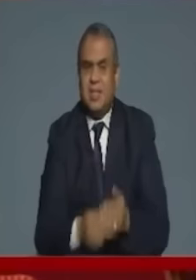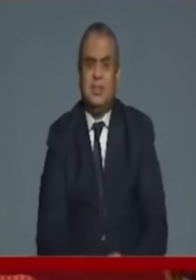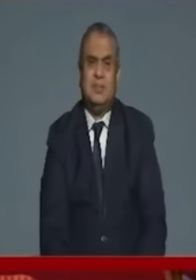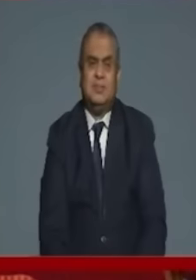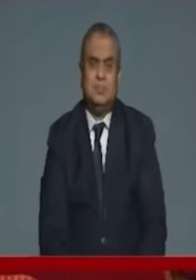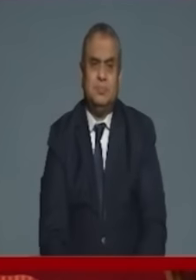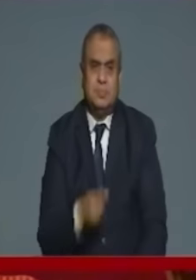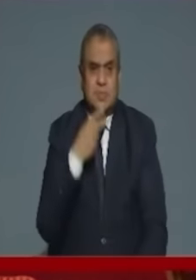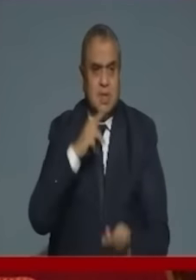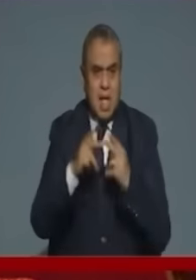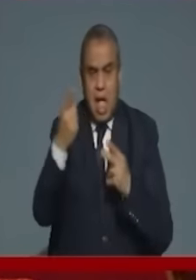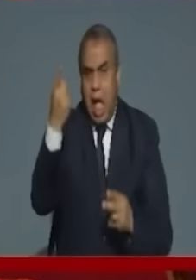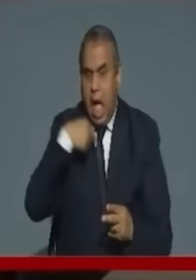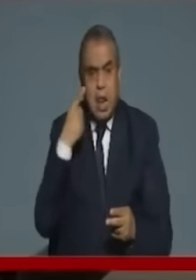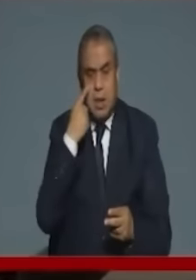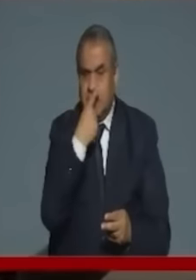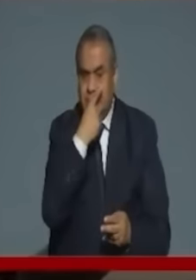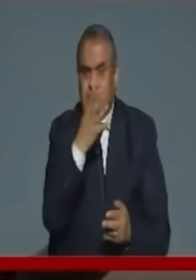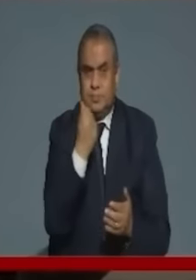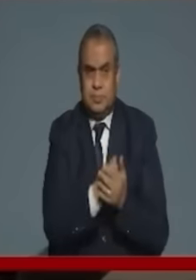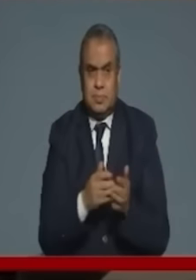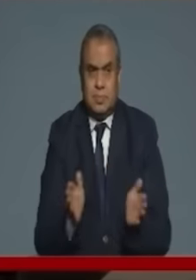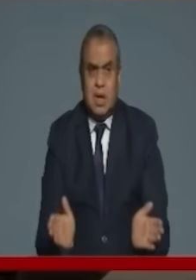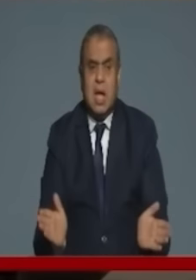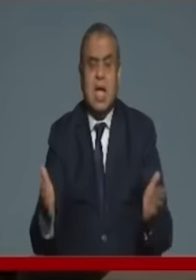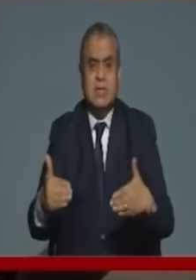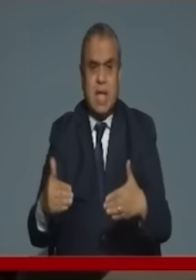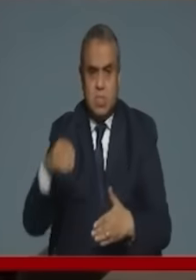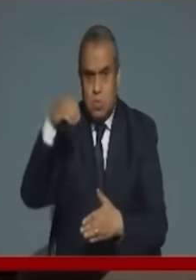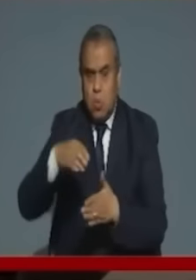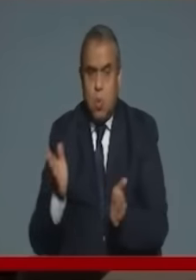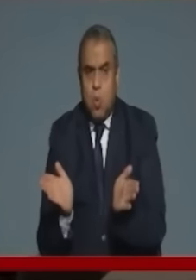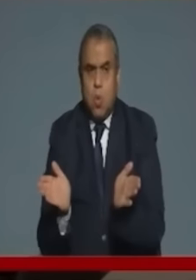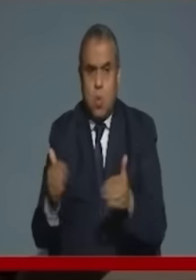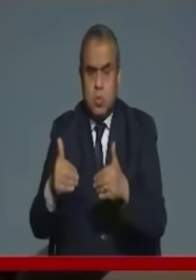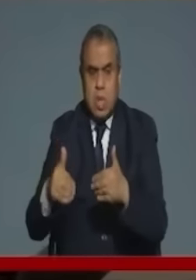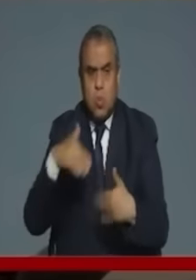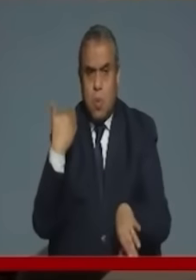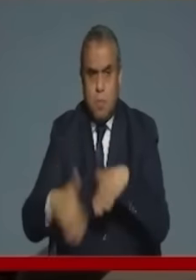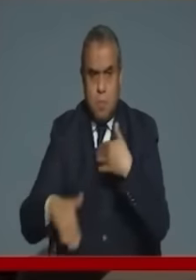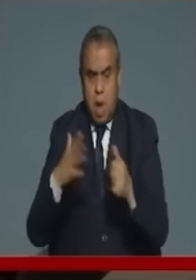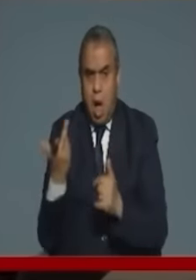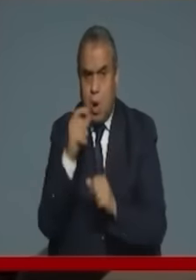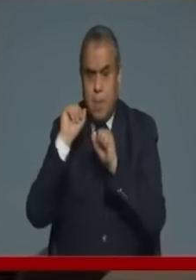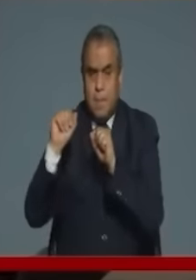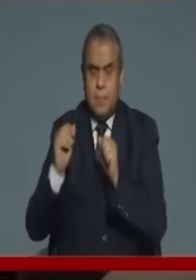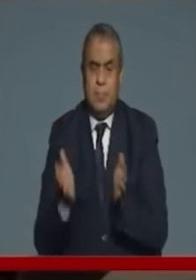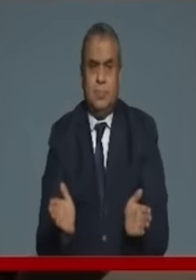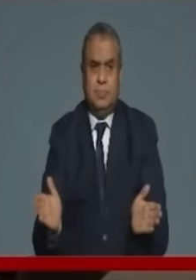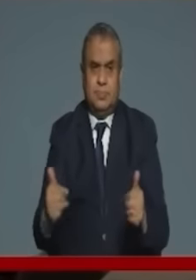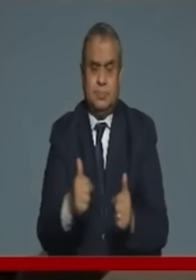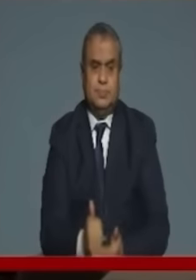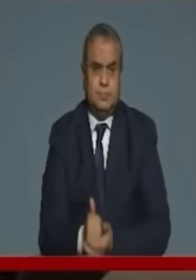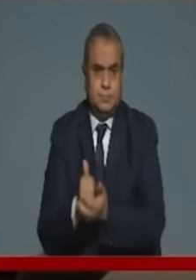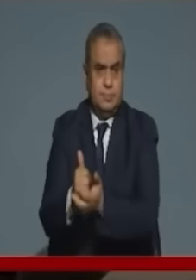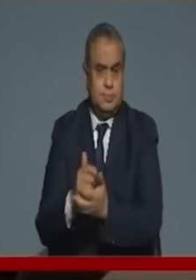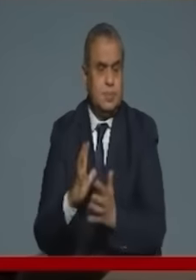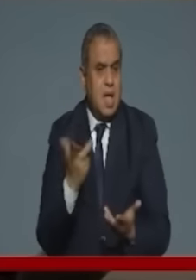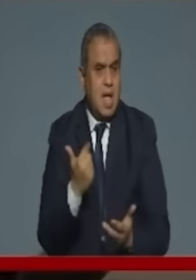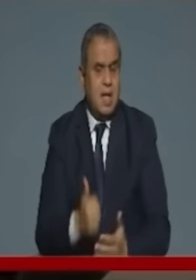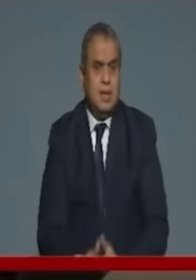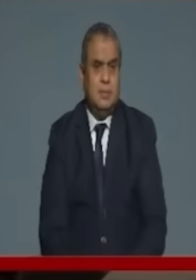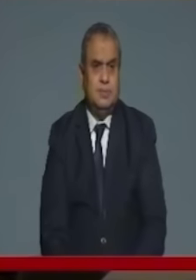اللي حضرتك تؤمر يا فندم. ما احنا هنحطهم في الصندوق. طبعا. عشان عوايدهم تبقى تغطي يعني. فيبقى قفزه